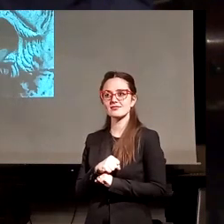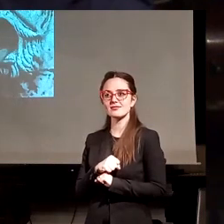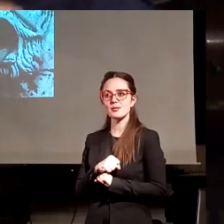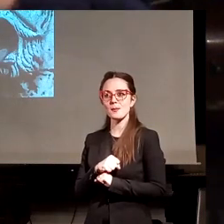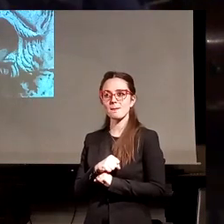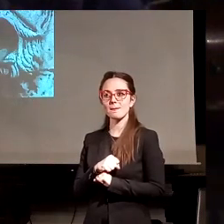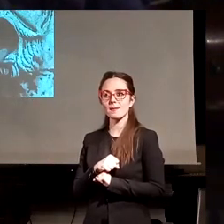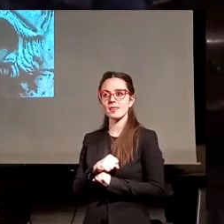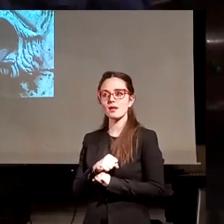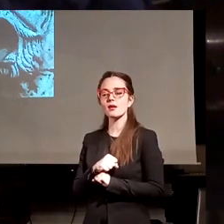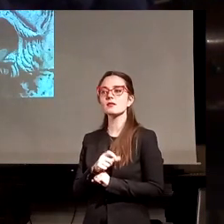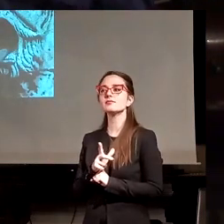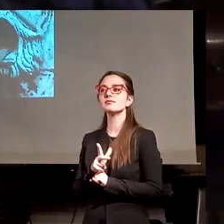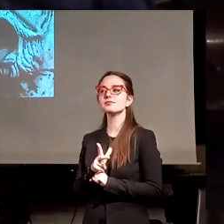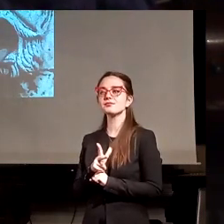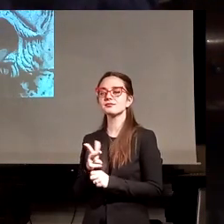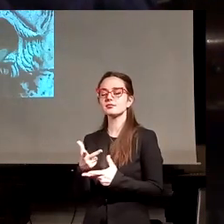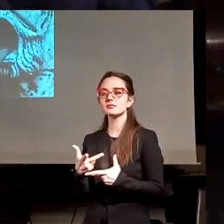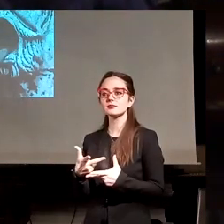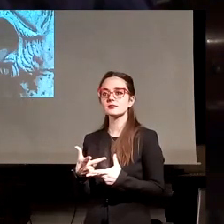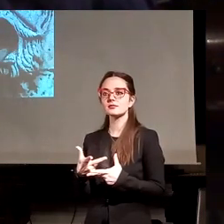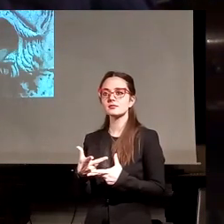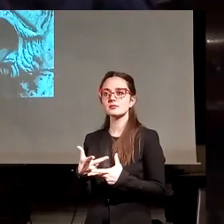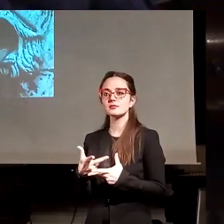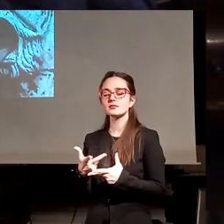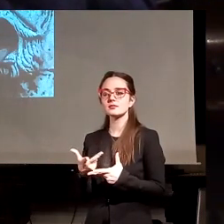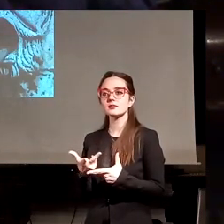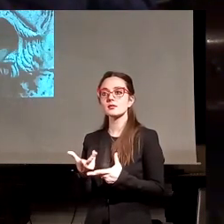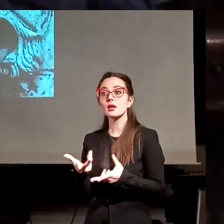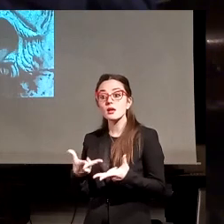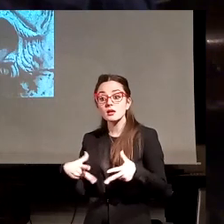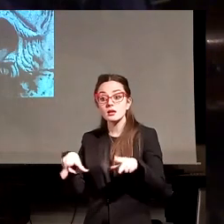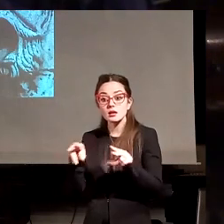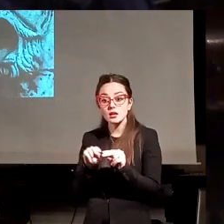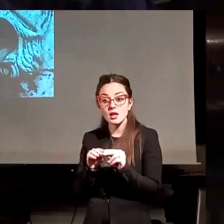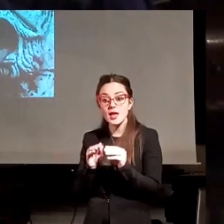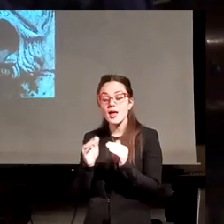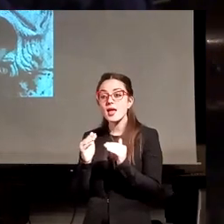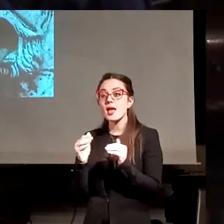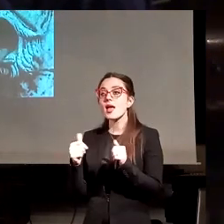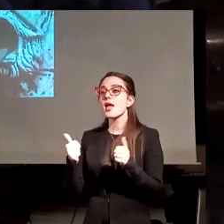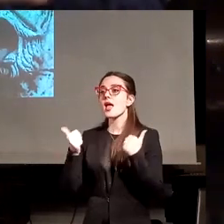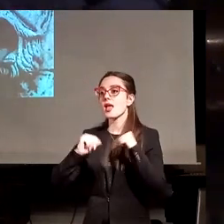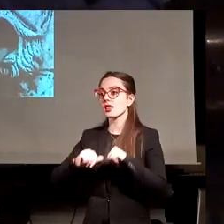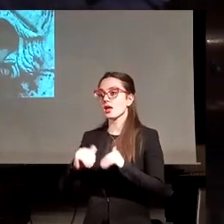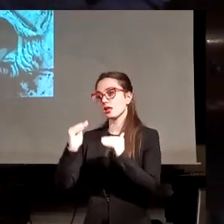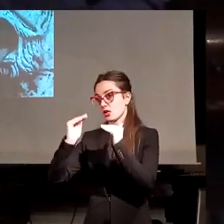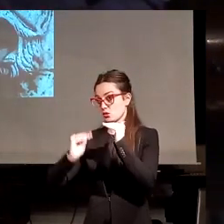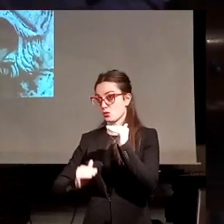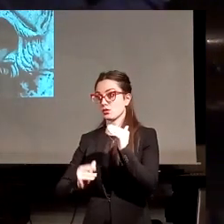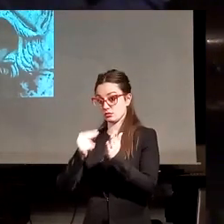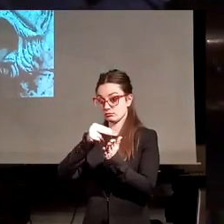e formula questa struggente bellissima etica della subordinazione ma per cui